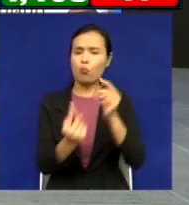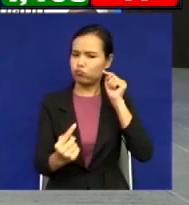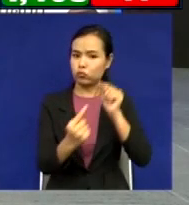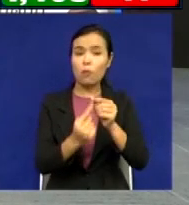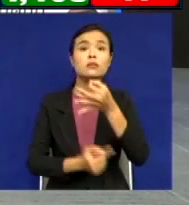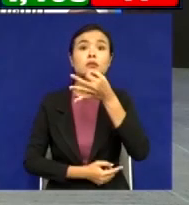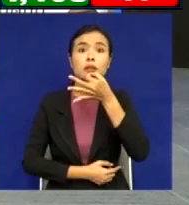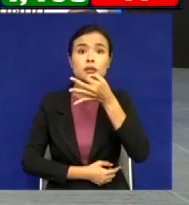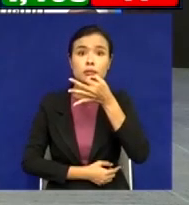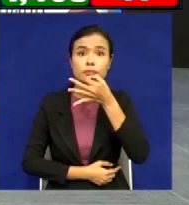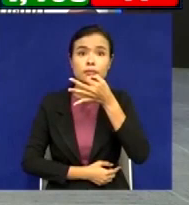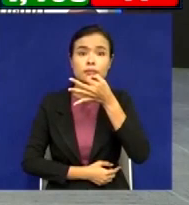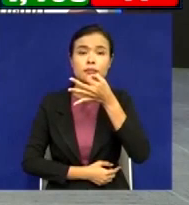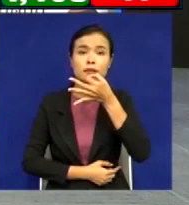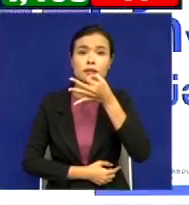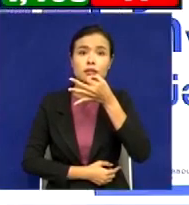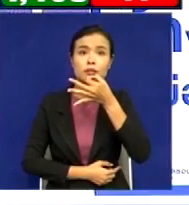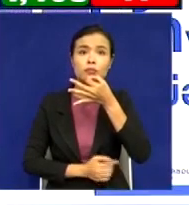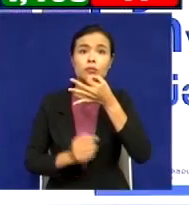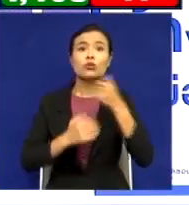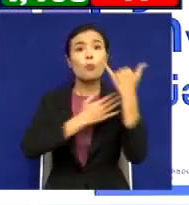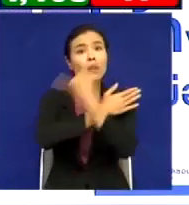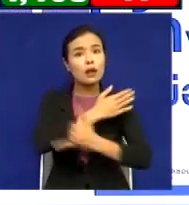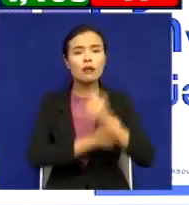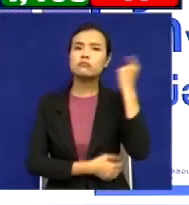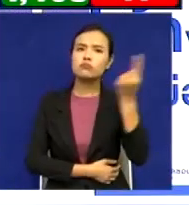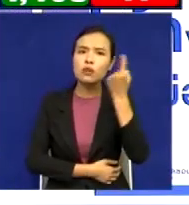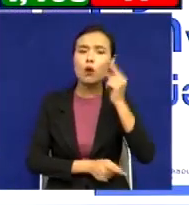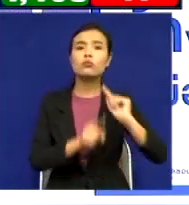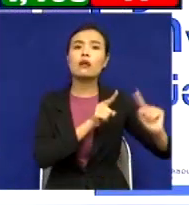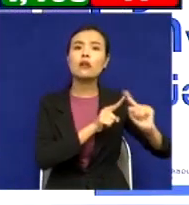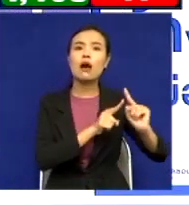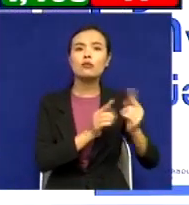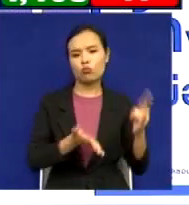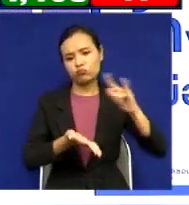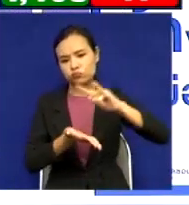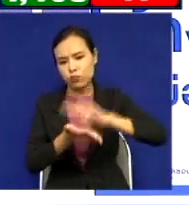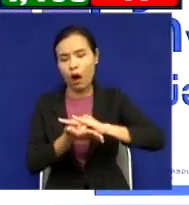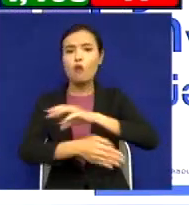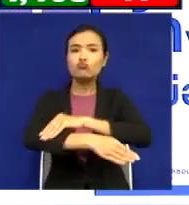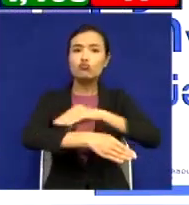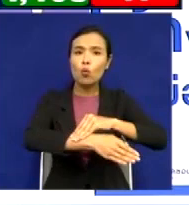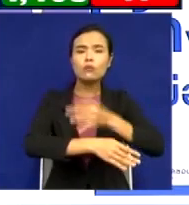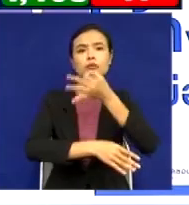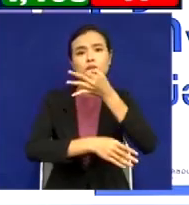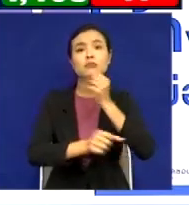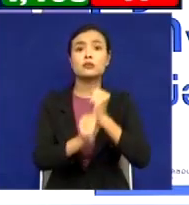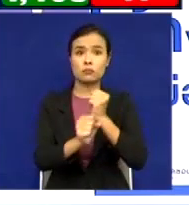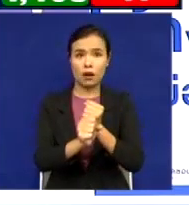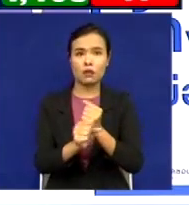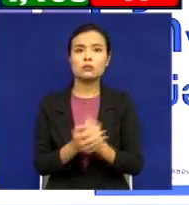าชีพกับผู้ที่เดินทางมาจากต่างประเทศหรือนักท่องเที่ยวต่างประเทศไม่ว่าจะเป็นคนชาติไหนนะครับ